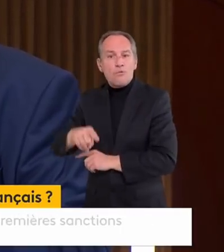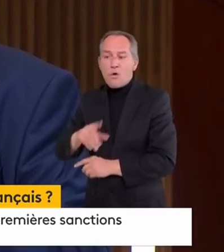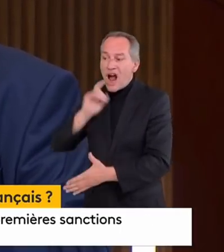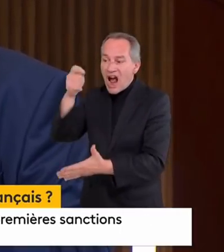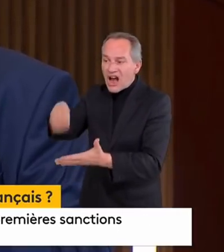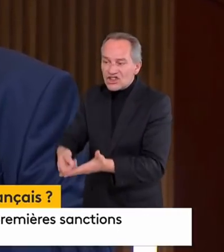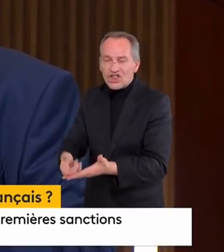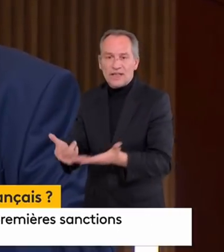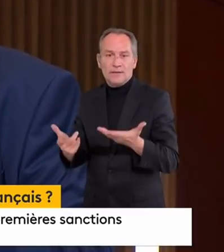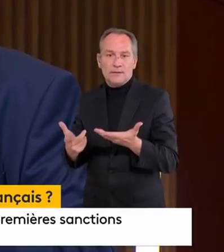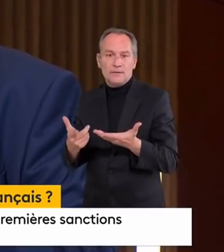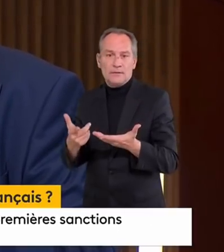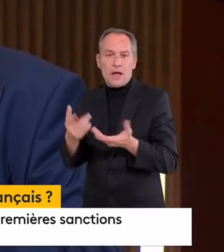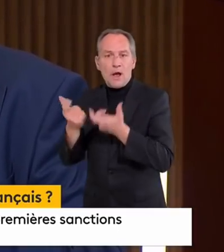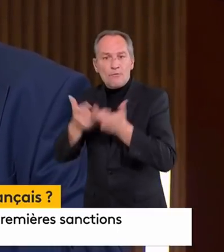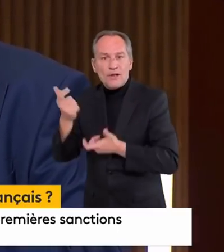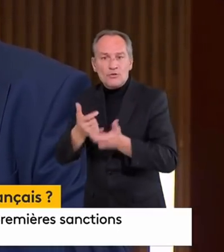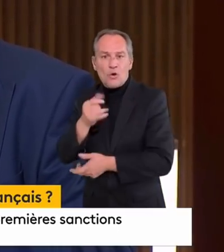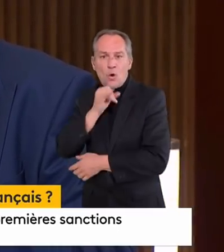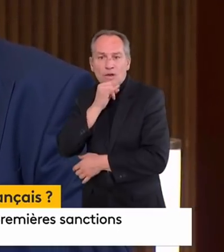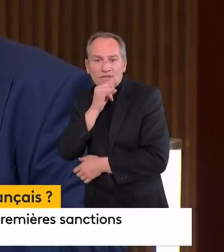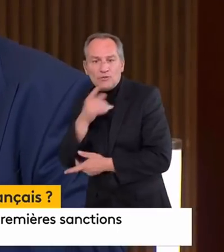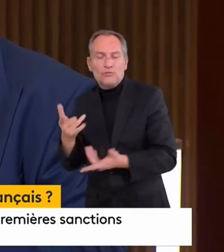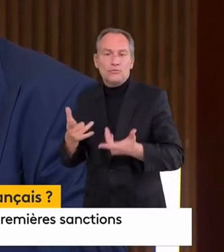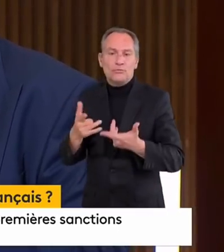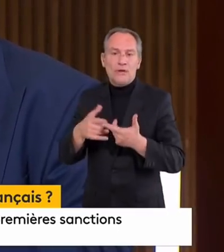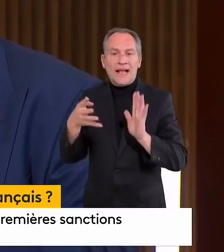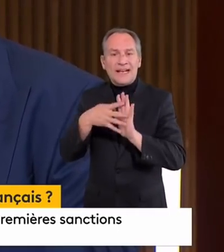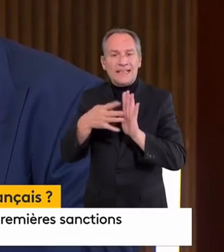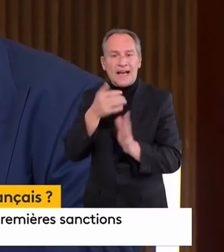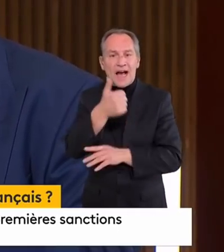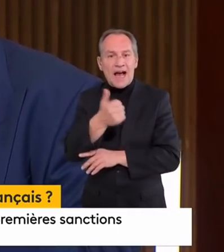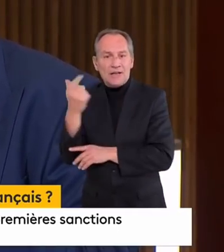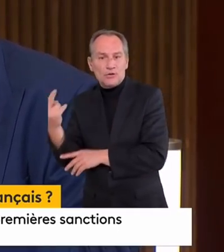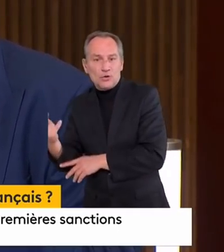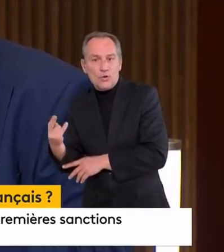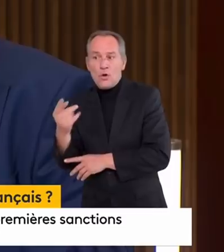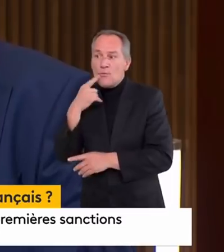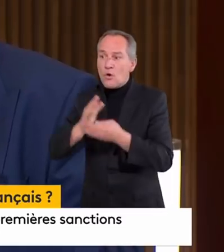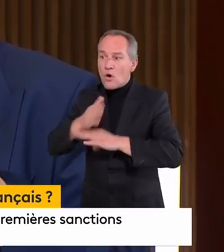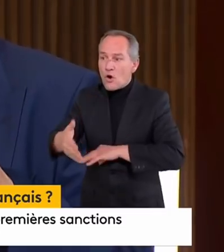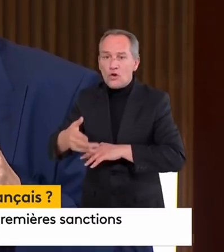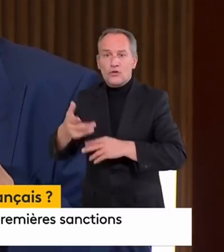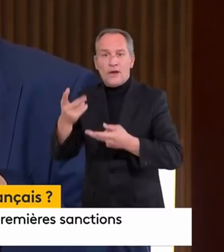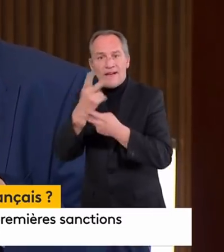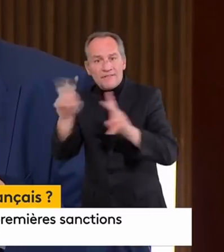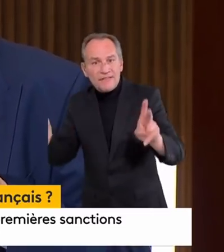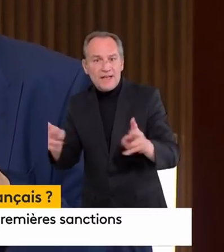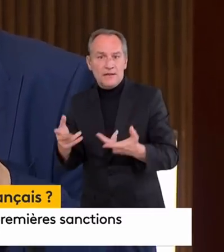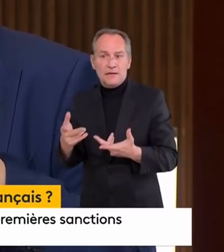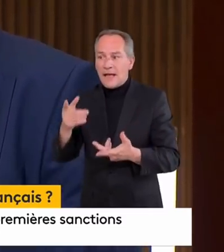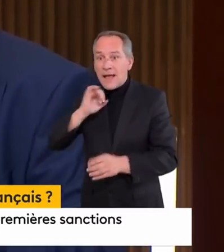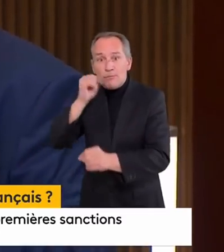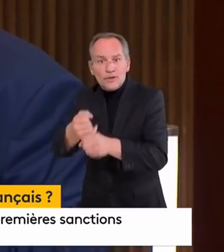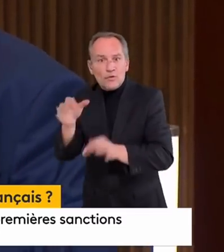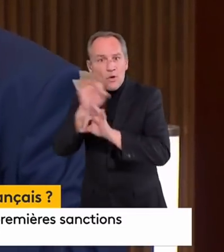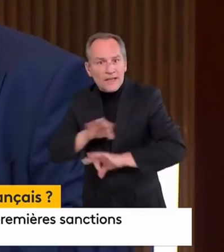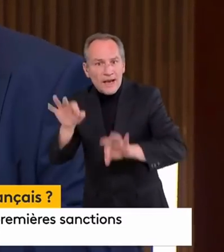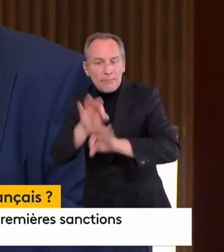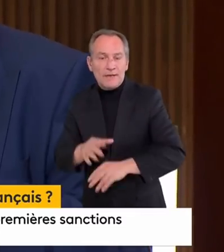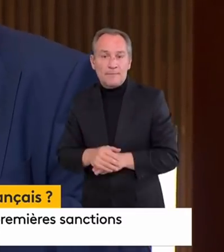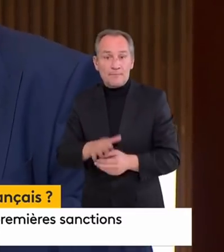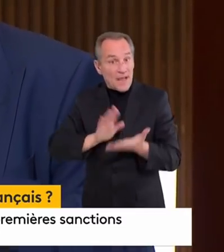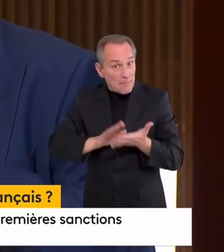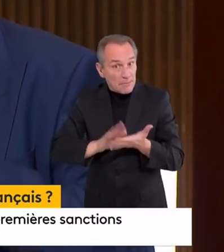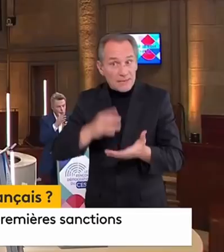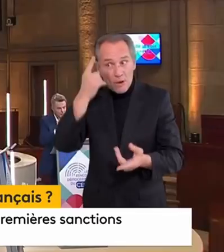critères 1 et 2 permettant de rentrer dans les ZFE sans être puni. Voilà, ça ne coûtera pas trop cher. Et ça leur donne une prime